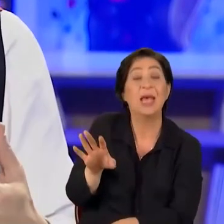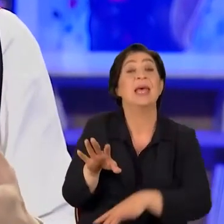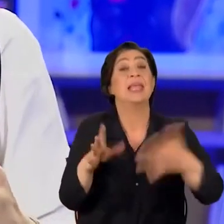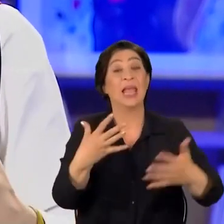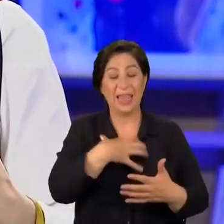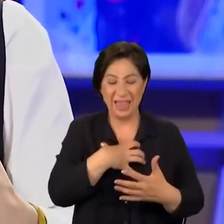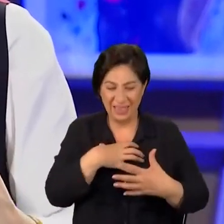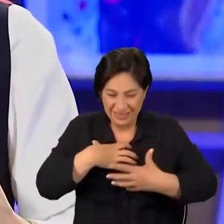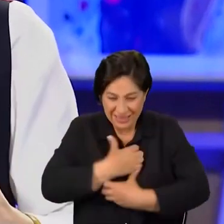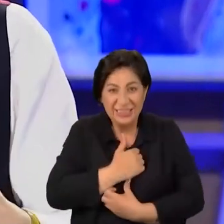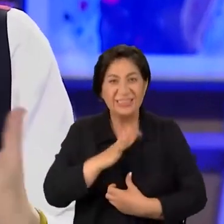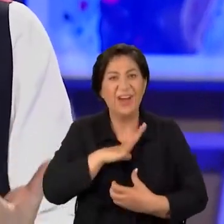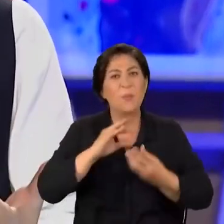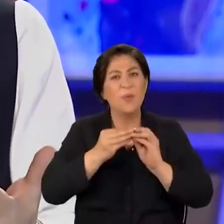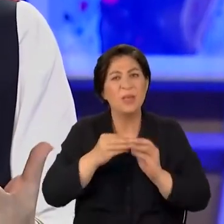kendi dertlerine